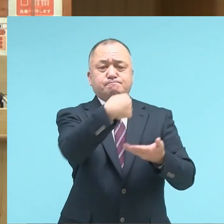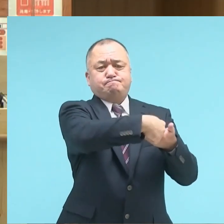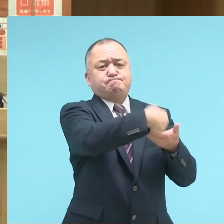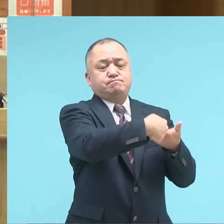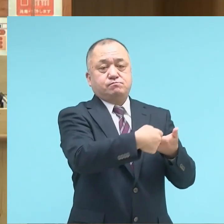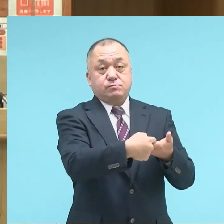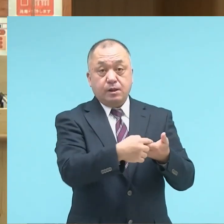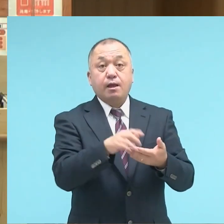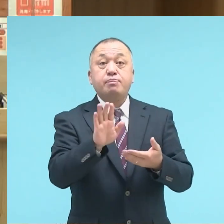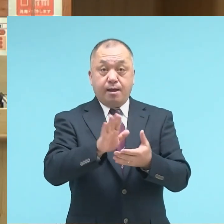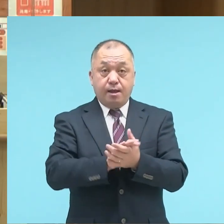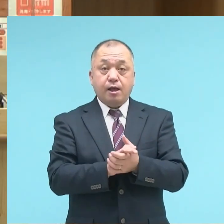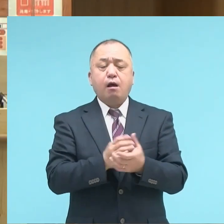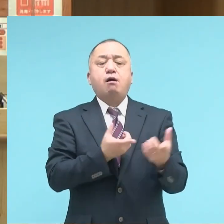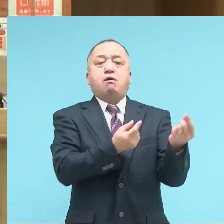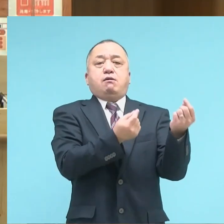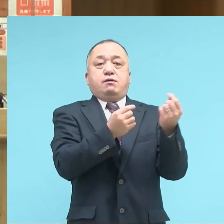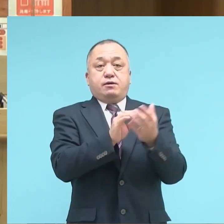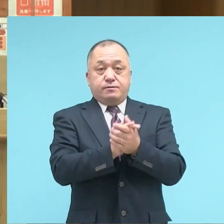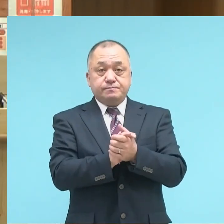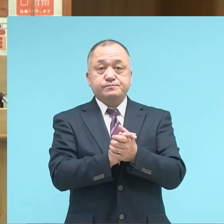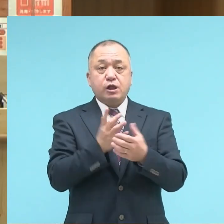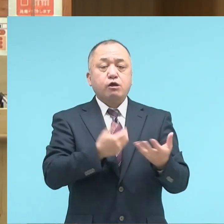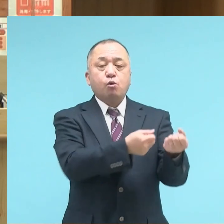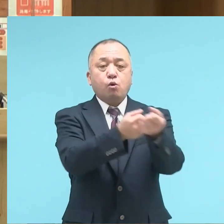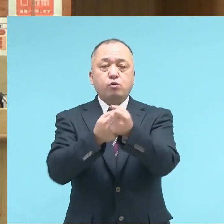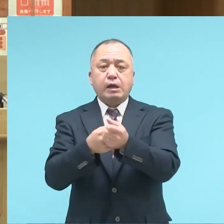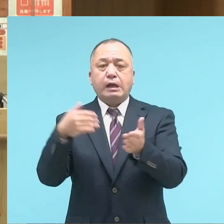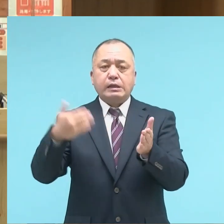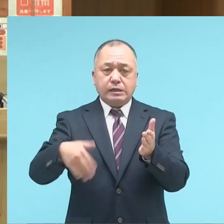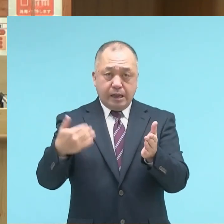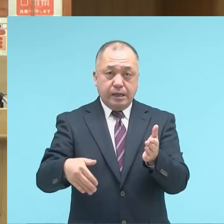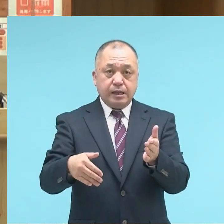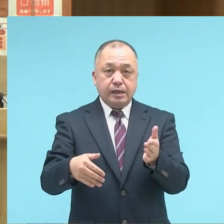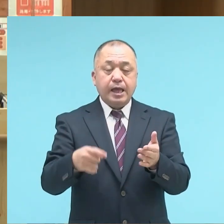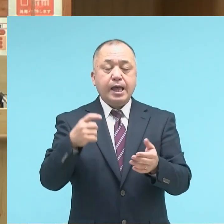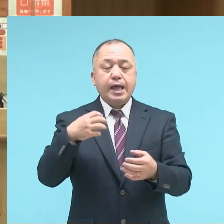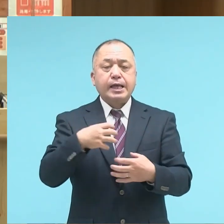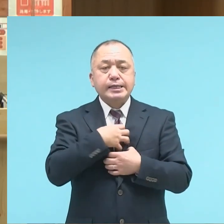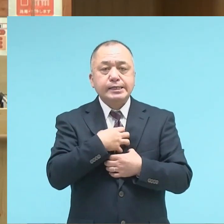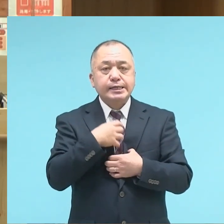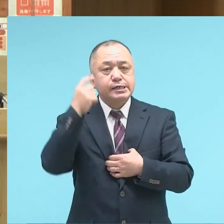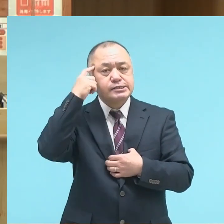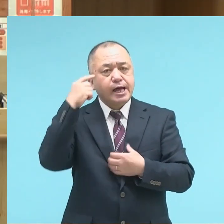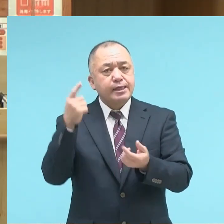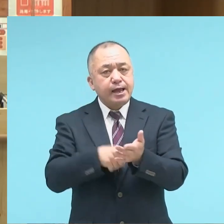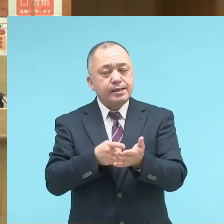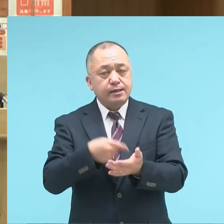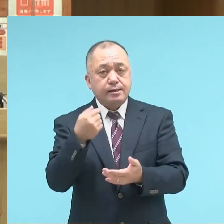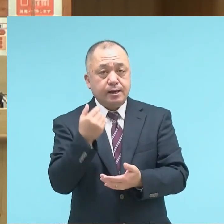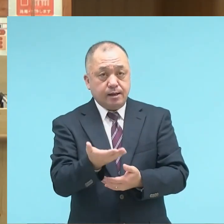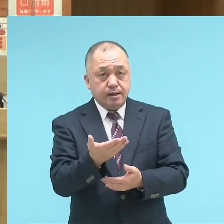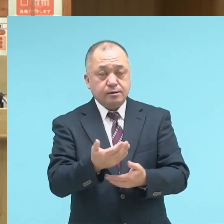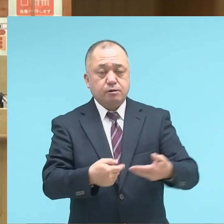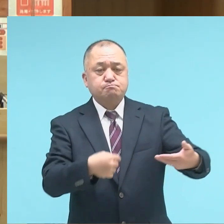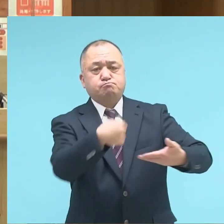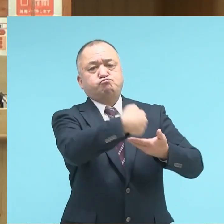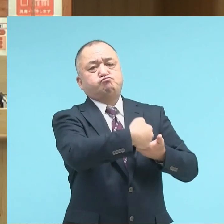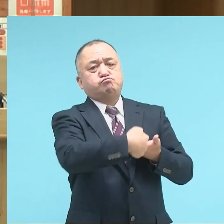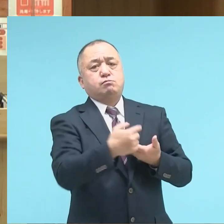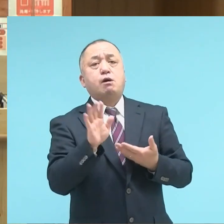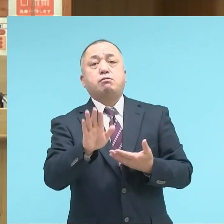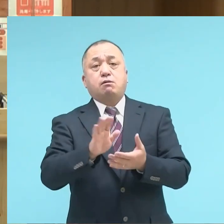と、そもそもそういった共有が図られてないということは危機意識が足らないじゃないかということもご指摘いただきました。その点